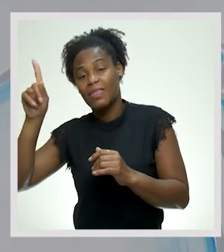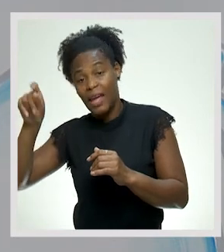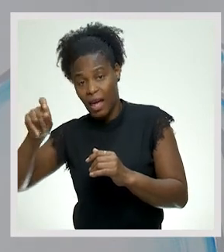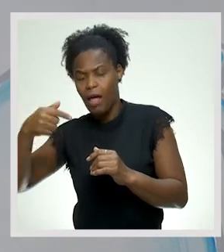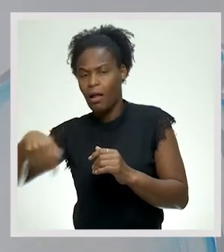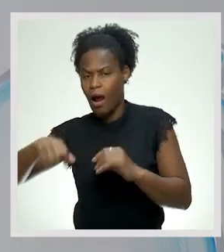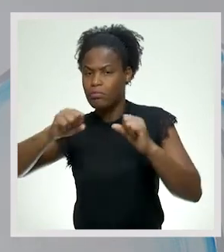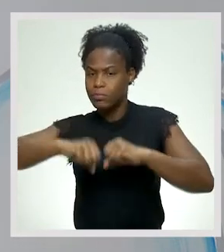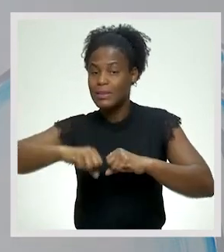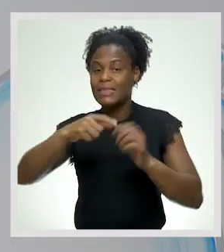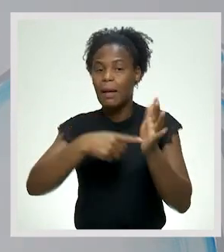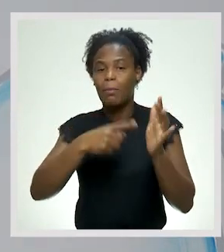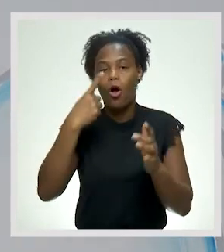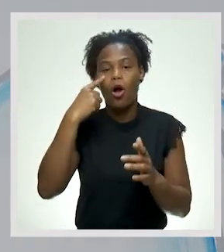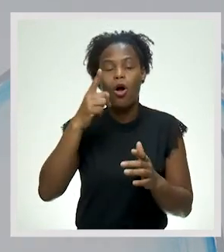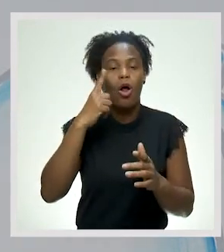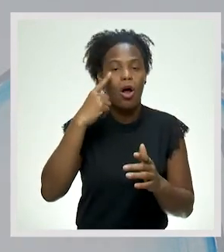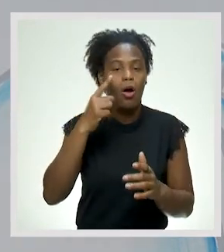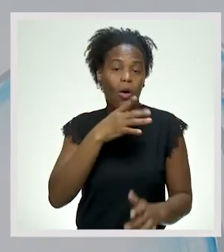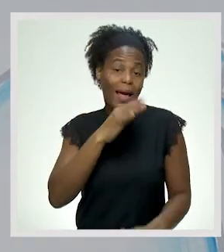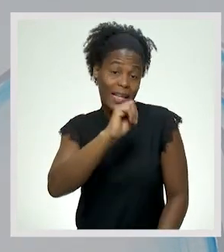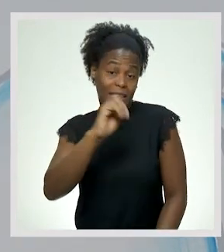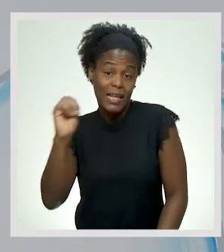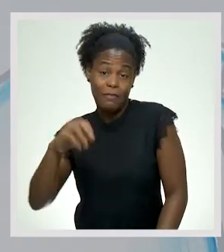à compléter les règles.